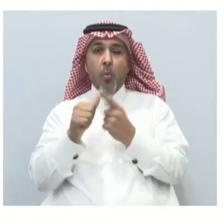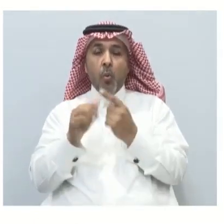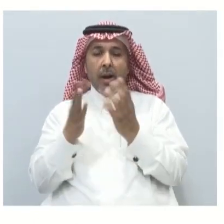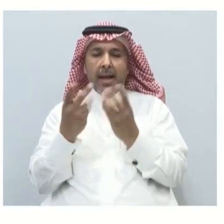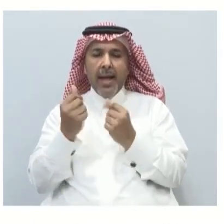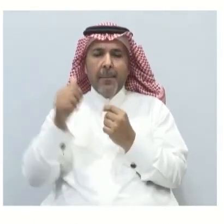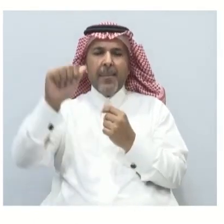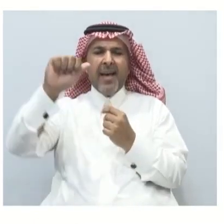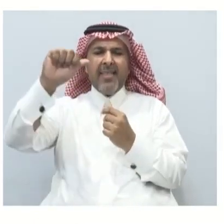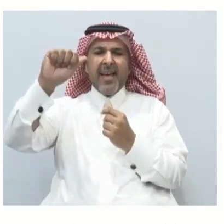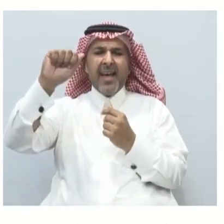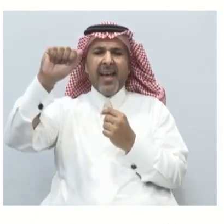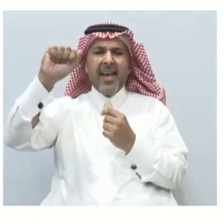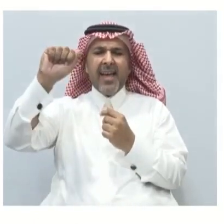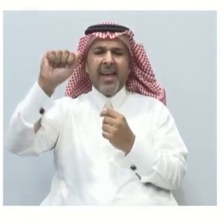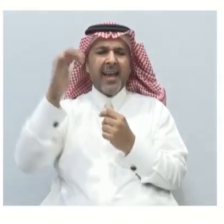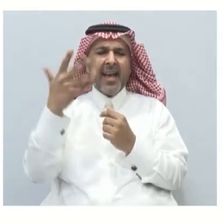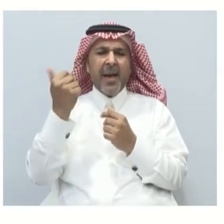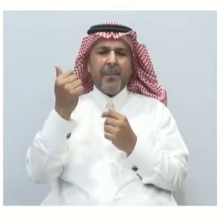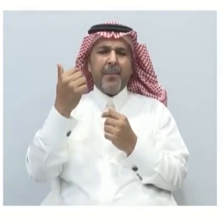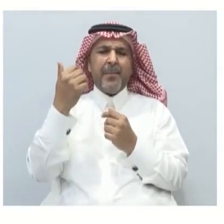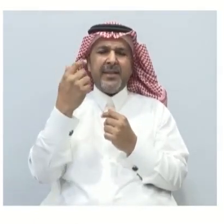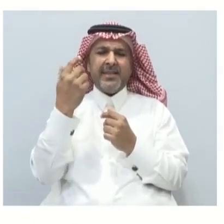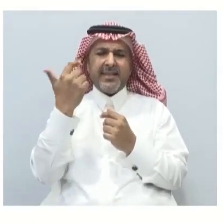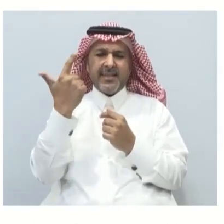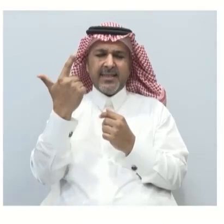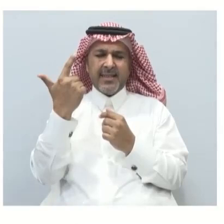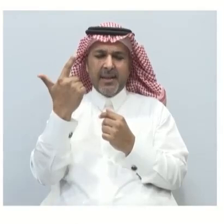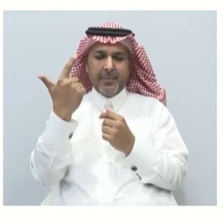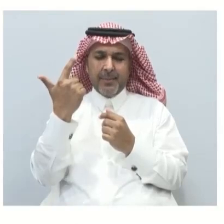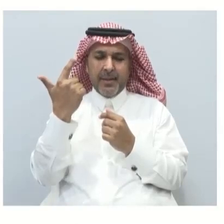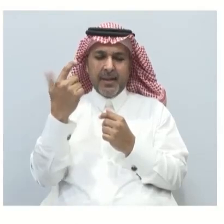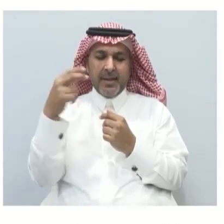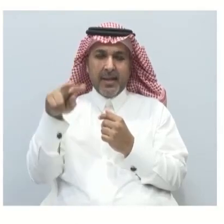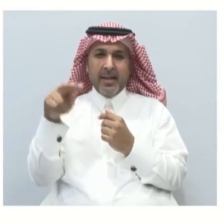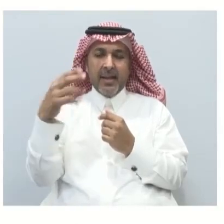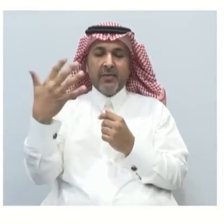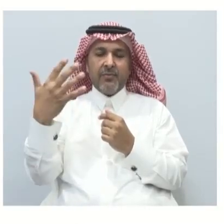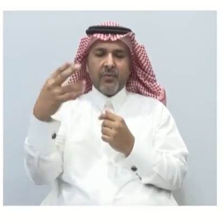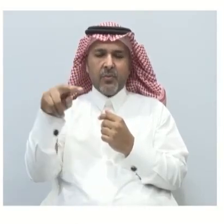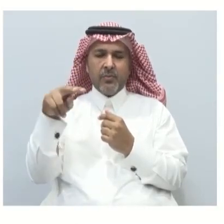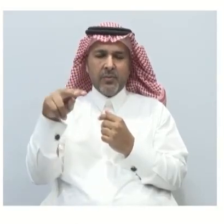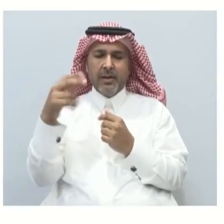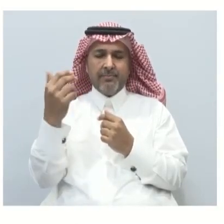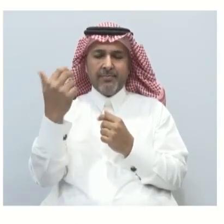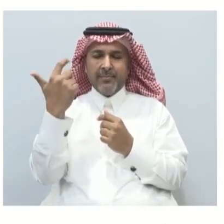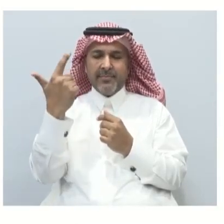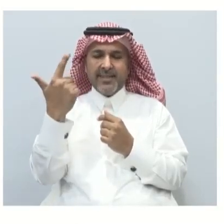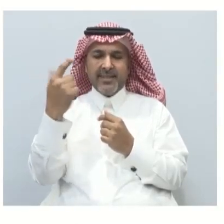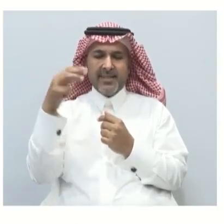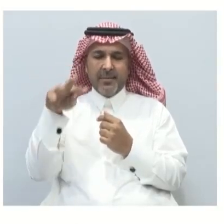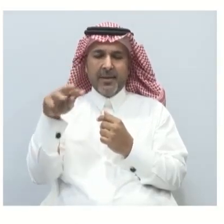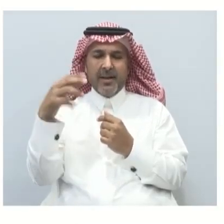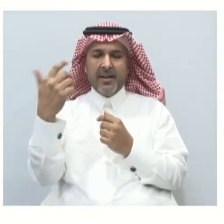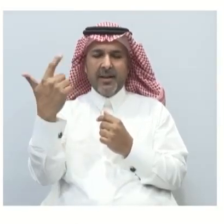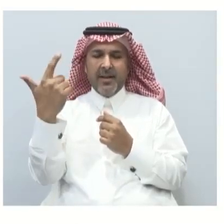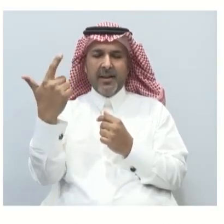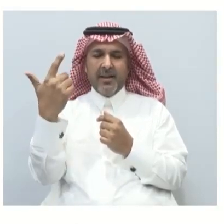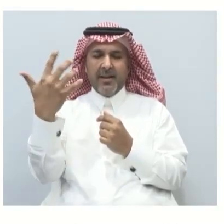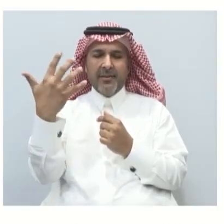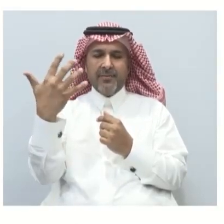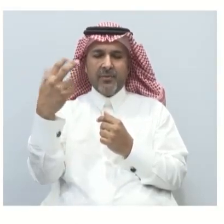7500 الاكس طبعا هي عدد الساعات اللي هي تساوي ايش تساوي 4 فانا الحين عرفت